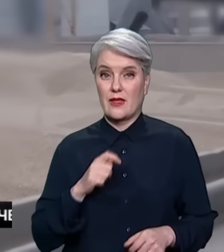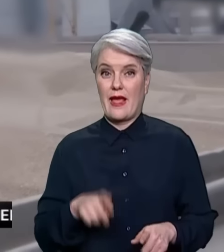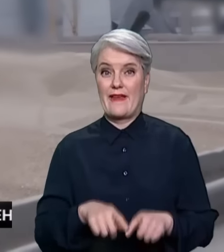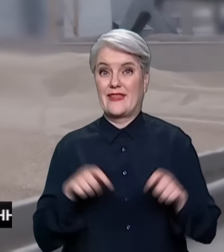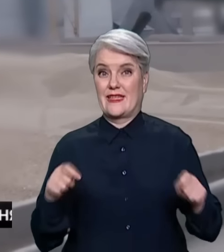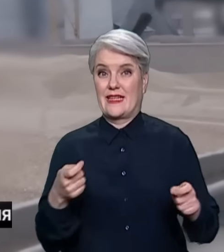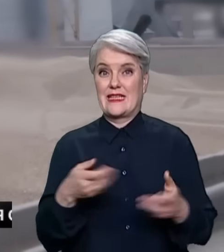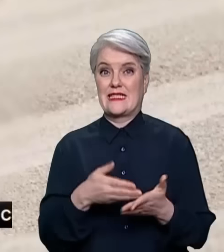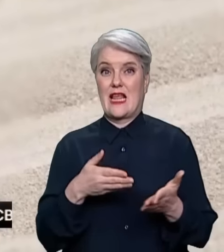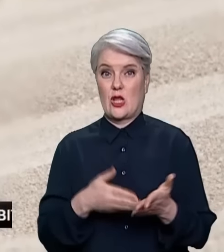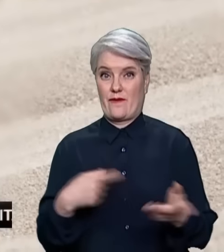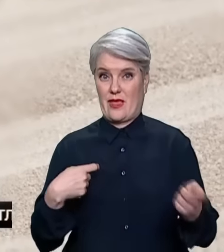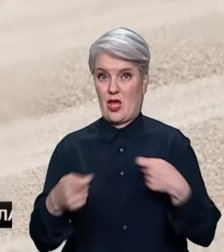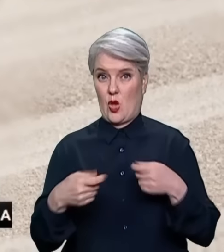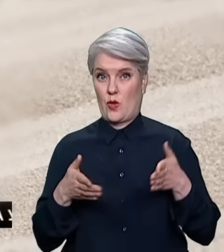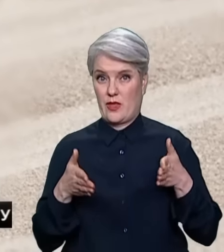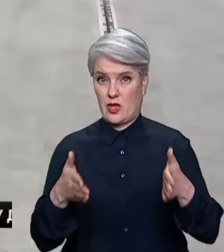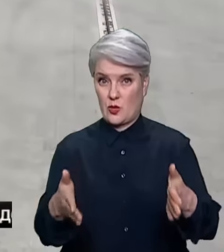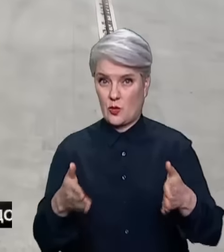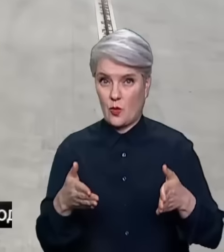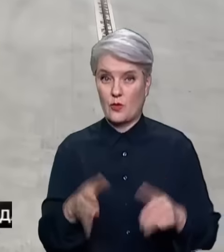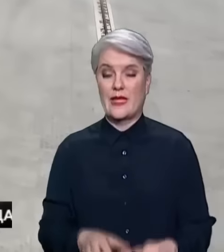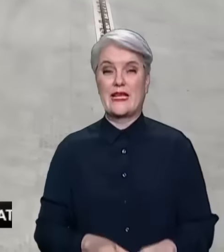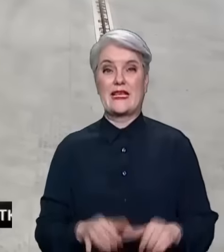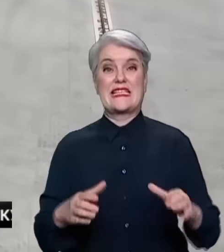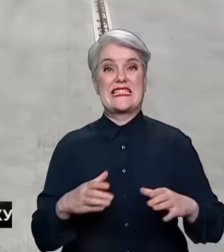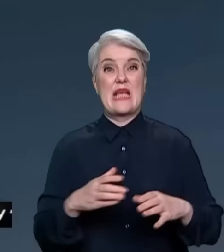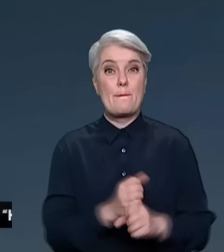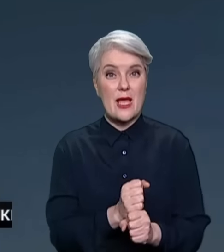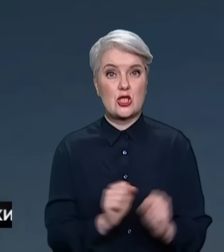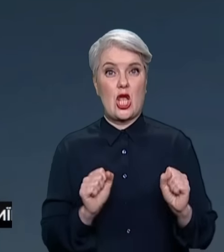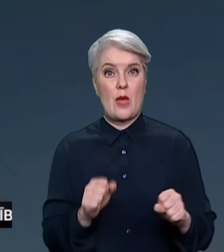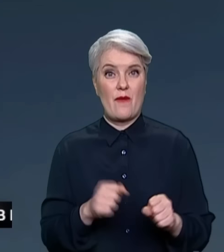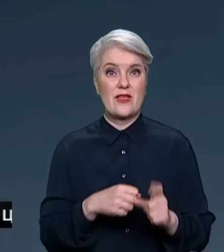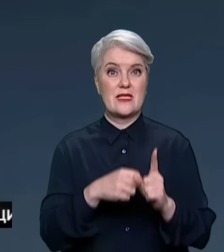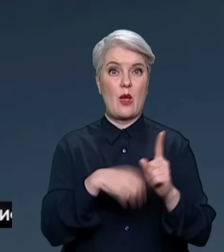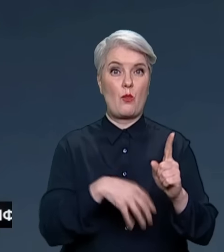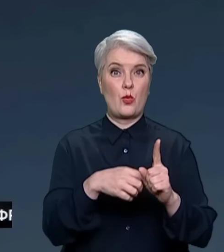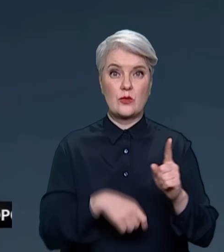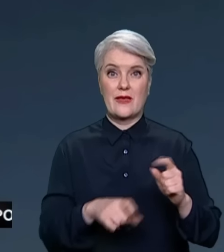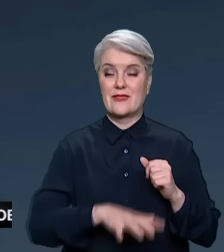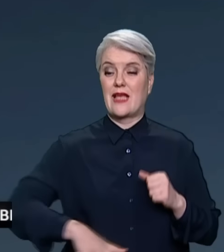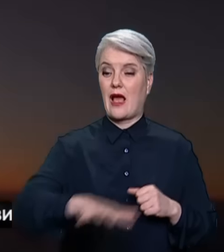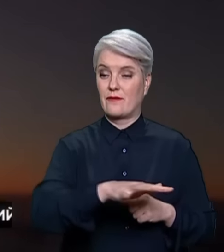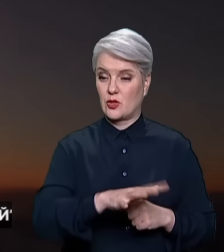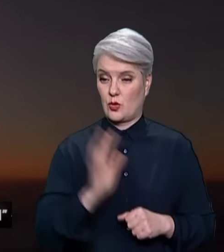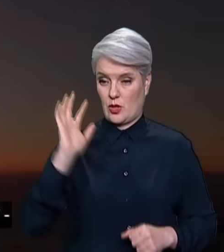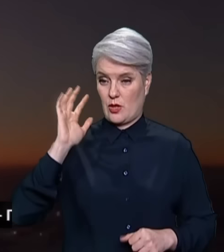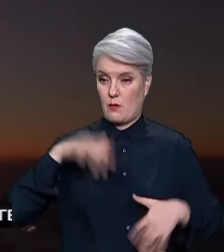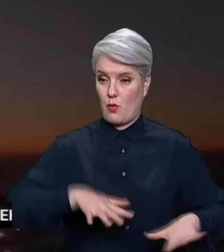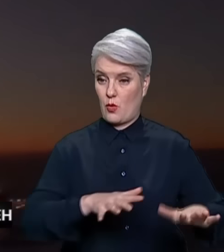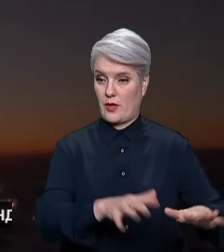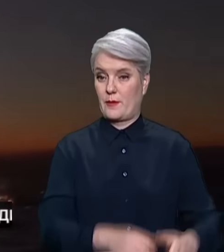зерновий коридор та зменшити ймовірність пусків ракет з кораблів та підводних човнів з акваторії моря.